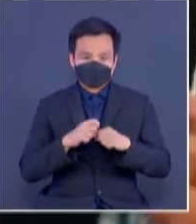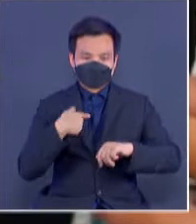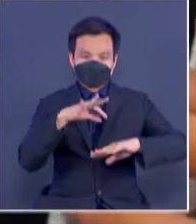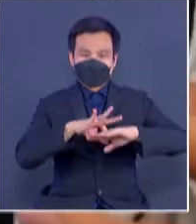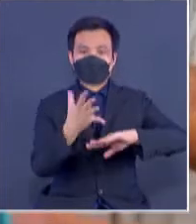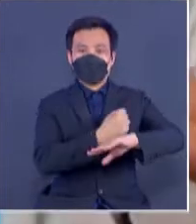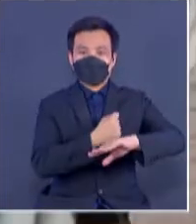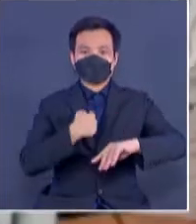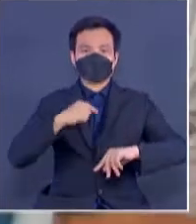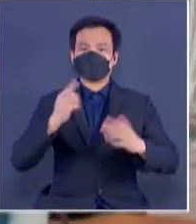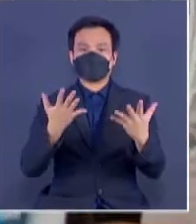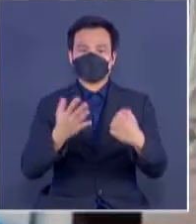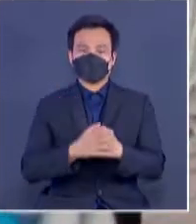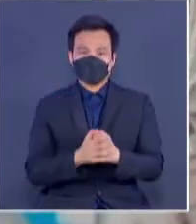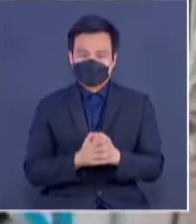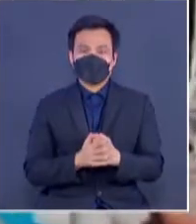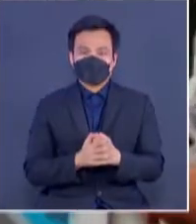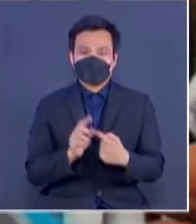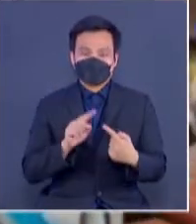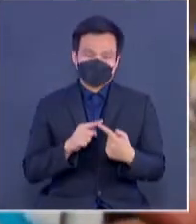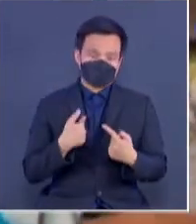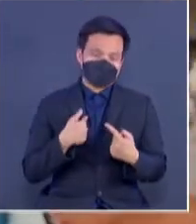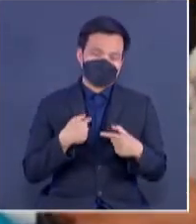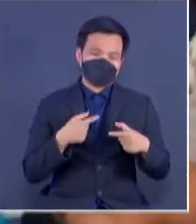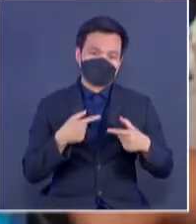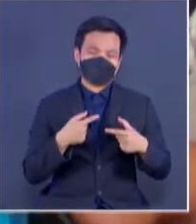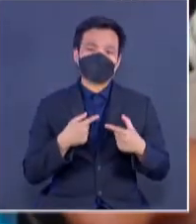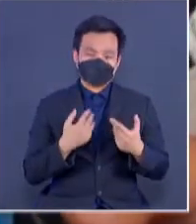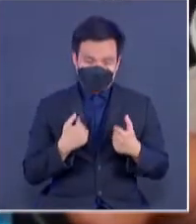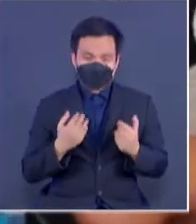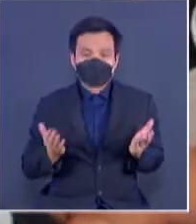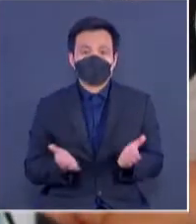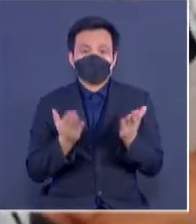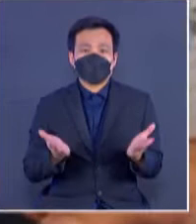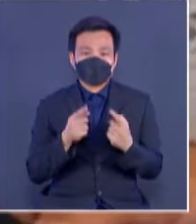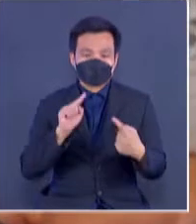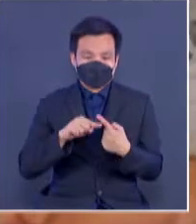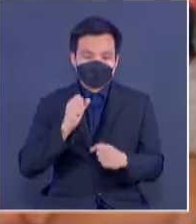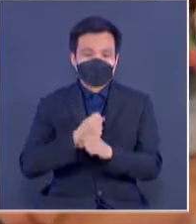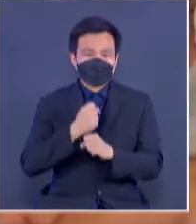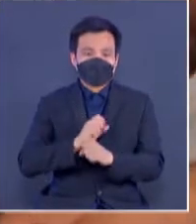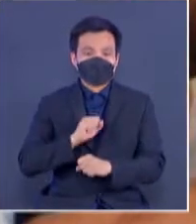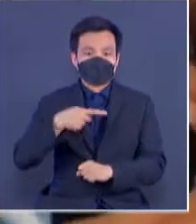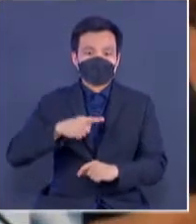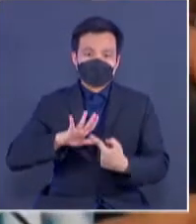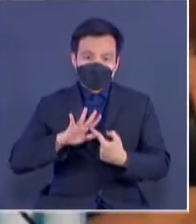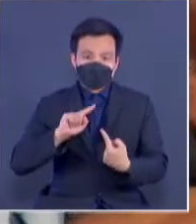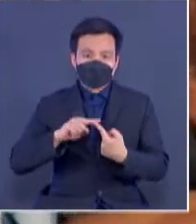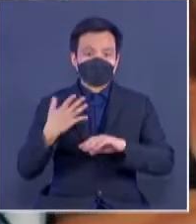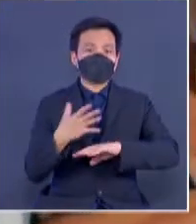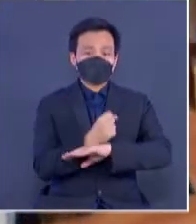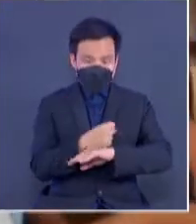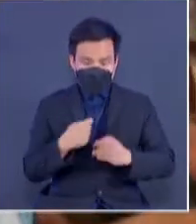มันก็มันไม่มีอยู่แล้วนะพรรคก็สนับสนุนรัฐบาลแล้วก็เดินหน้างานในสภานะงานการเมืองในสภาให้